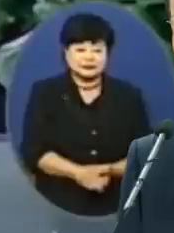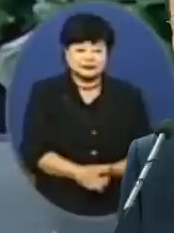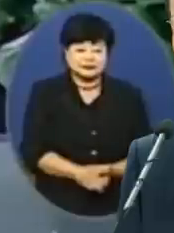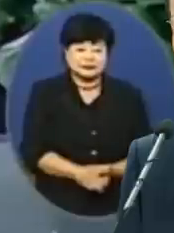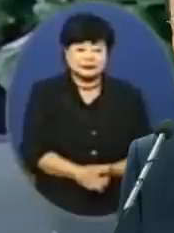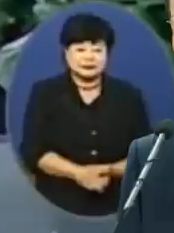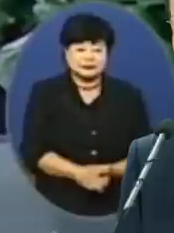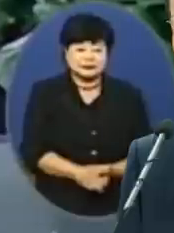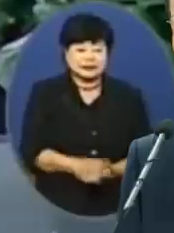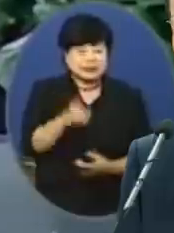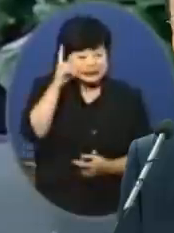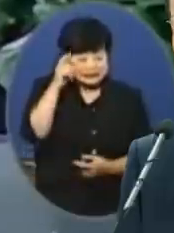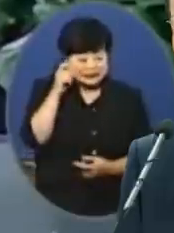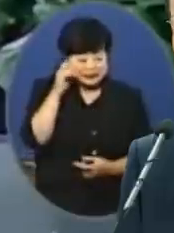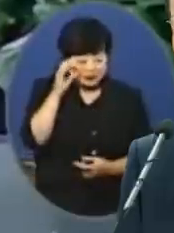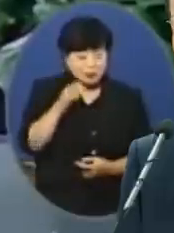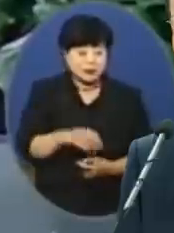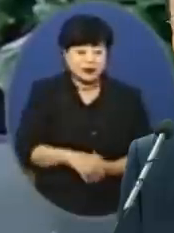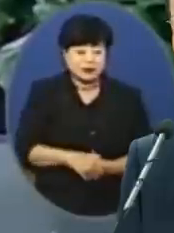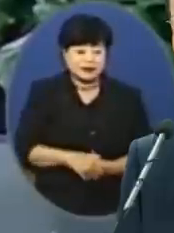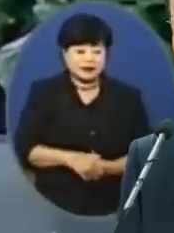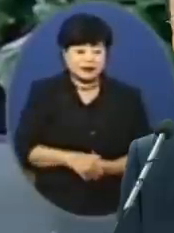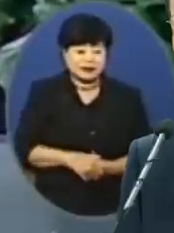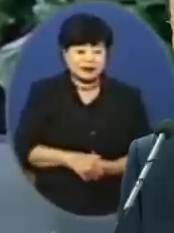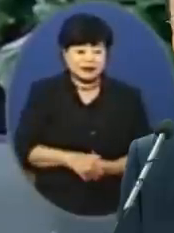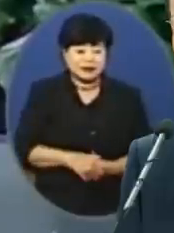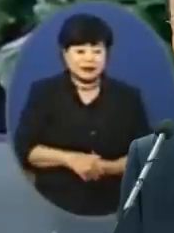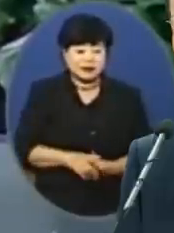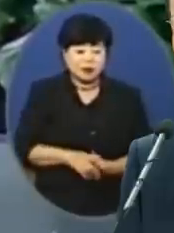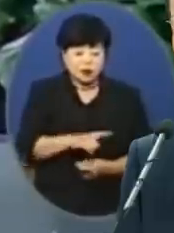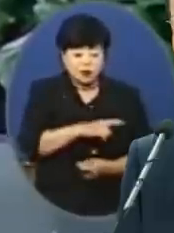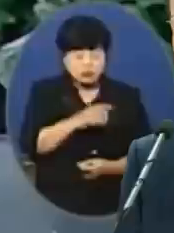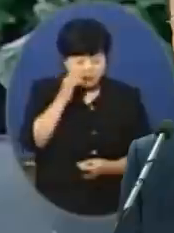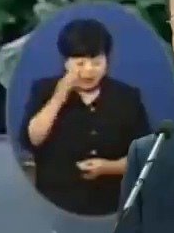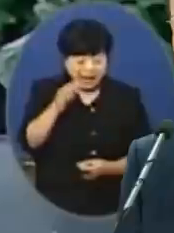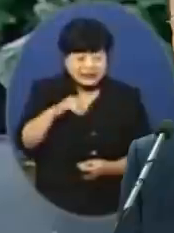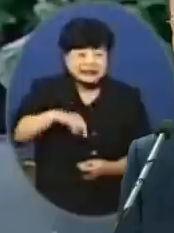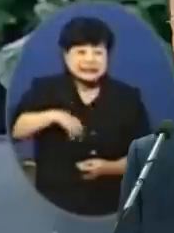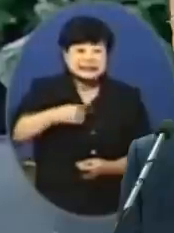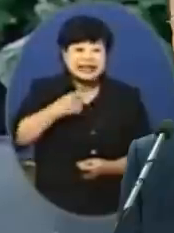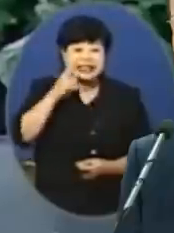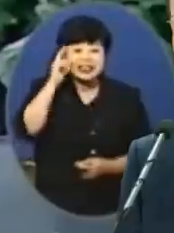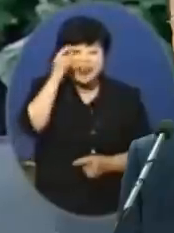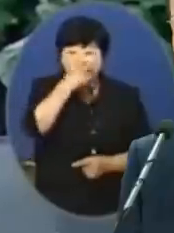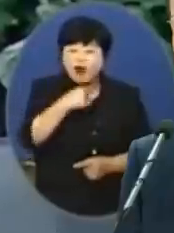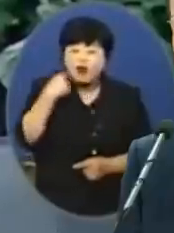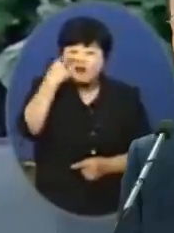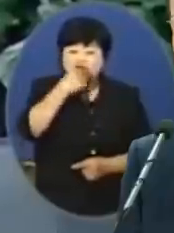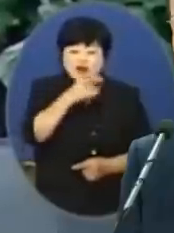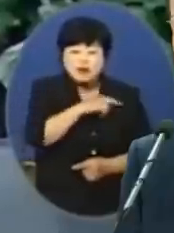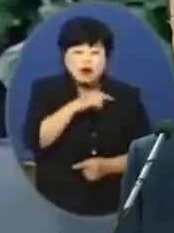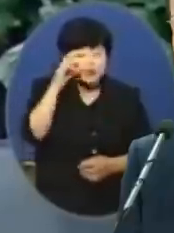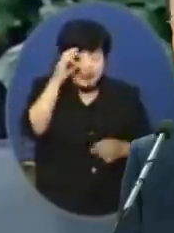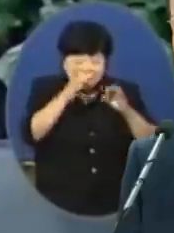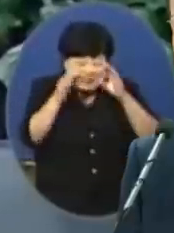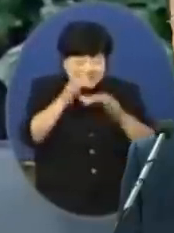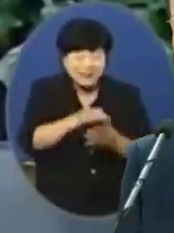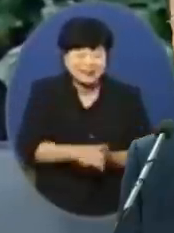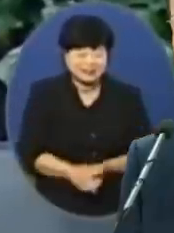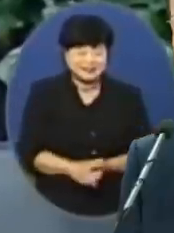우리 단체 사진 찍어놓으면 사진 여러분 탁 나왔을 때 뭘 제일 먼저 찾습니까? 내 얼굴을